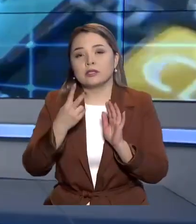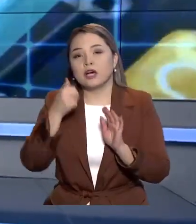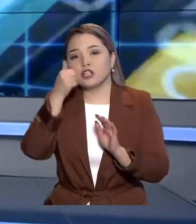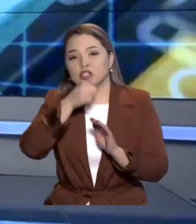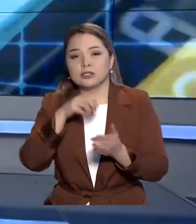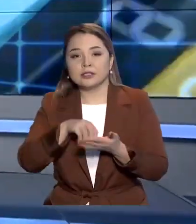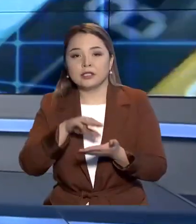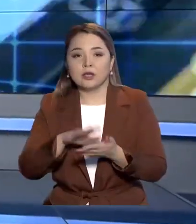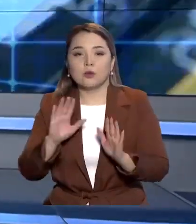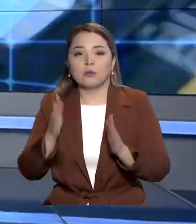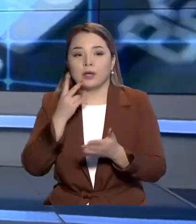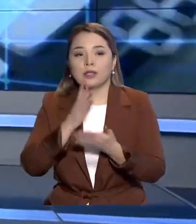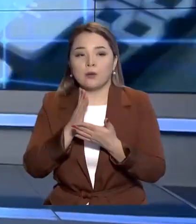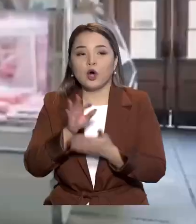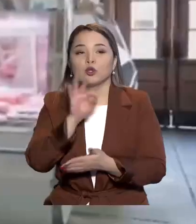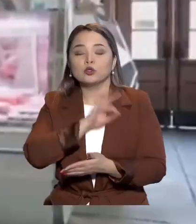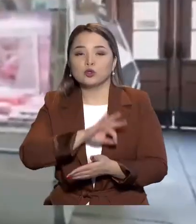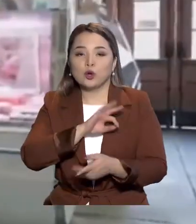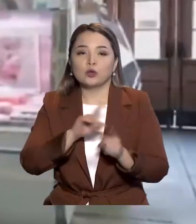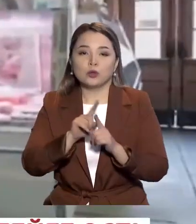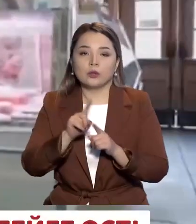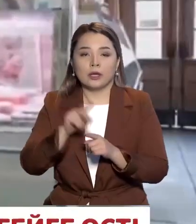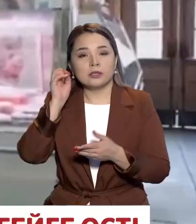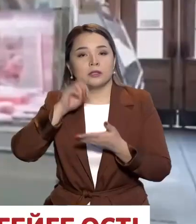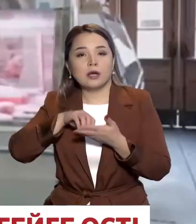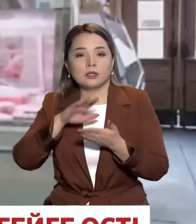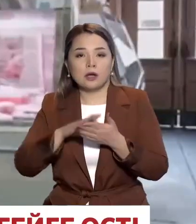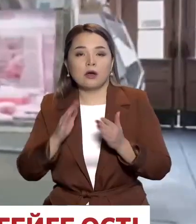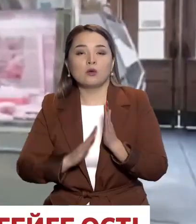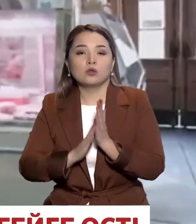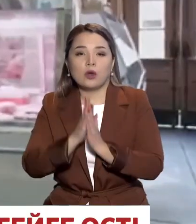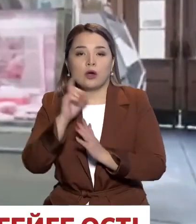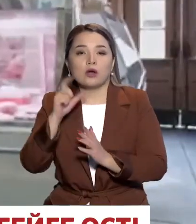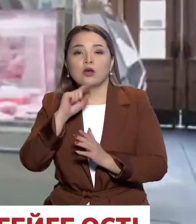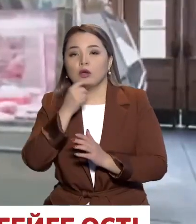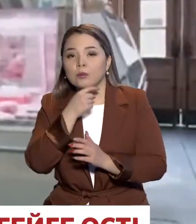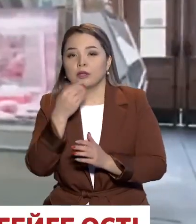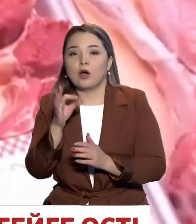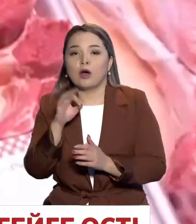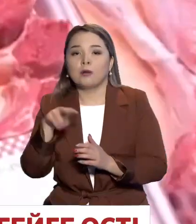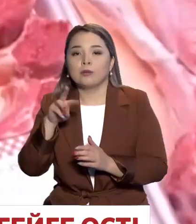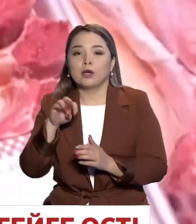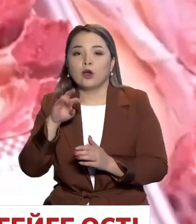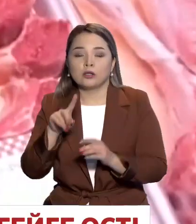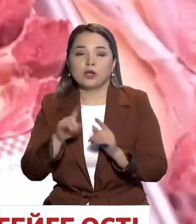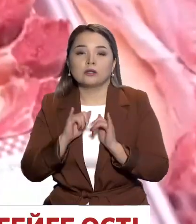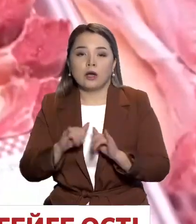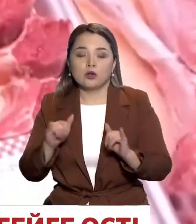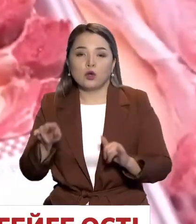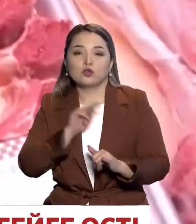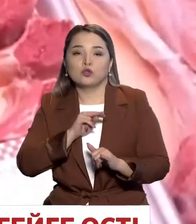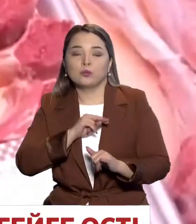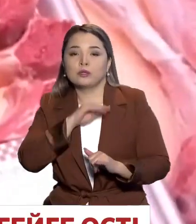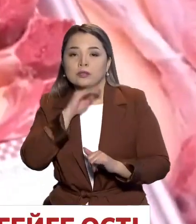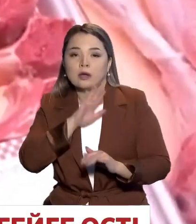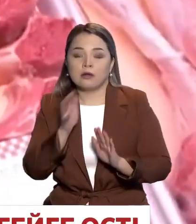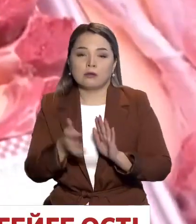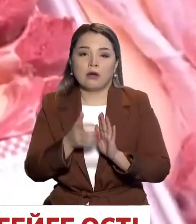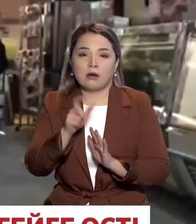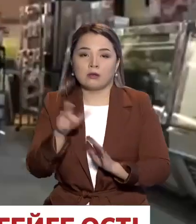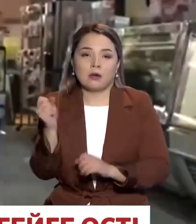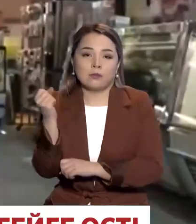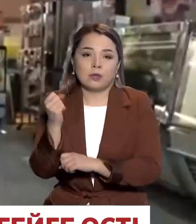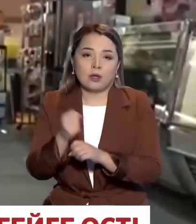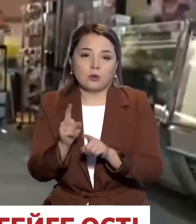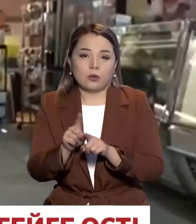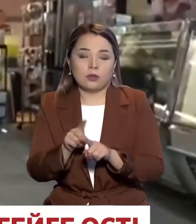жылы тіркелген еді. Тұтыну бағалары индексінің өсуін экономистер омикронның тарауымен жұмыс күшінің жетіспеуімен байланыстырып отыр.